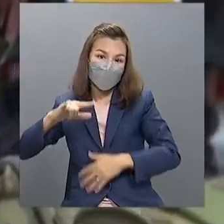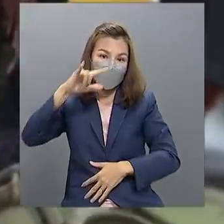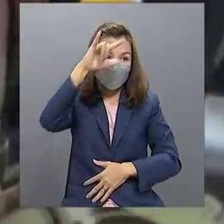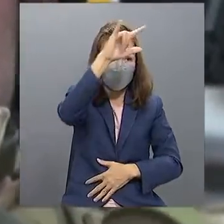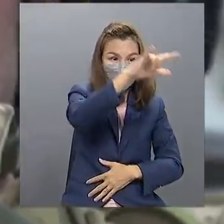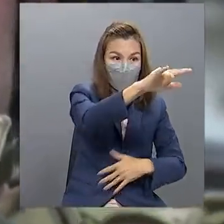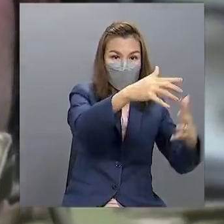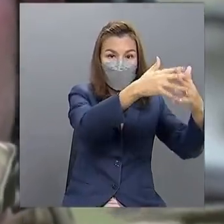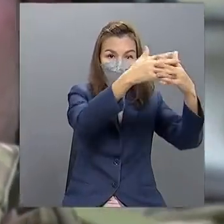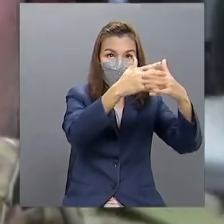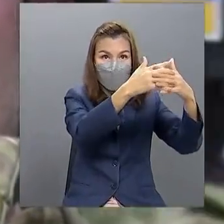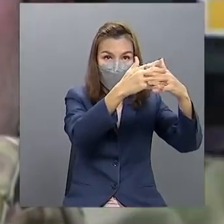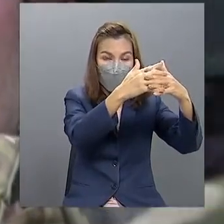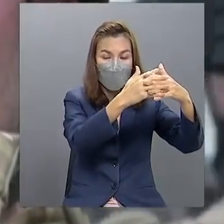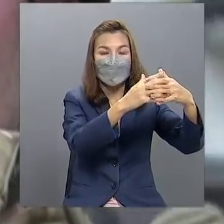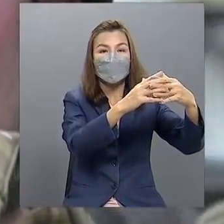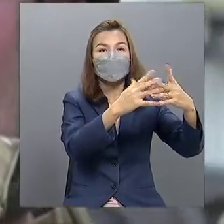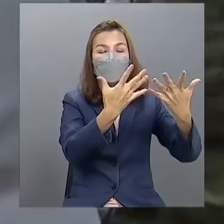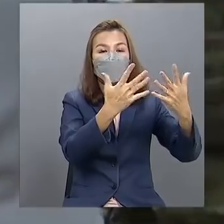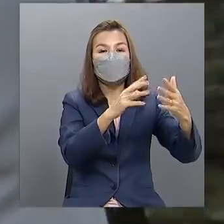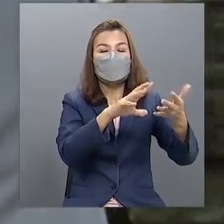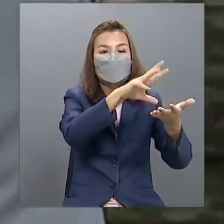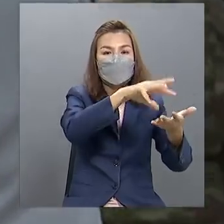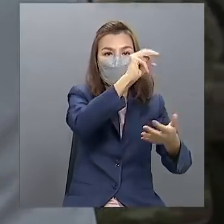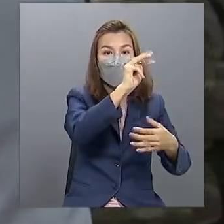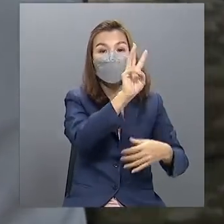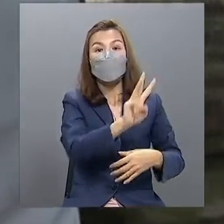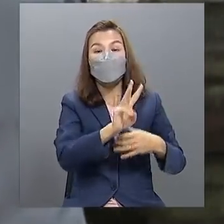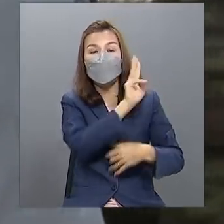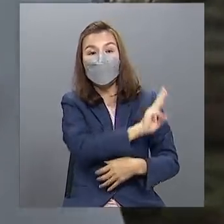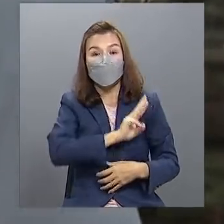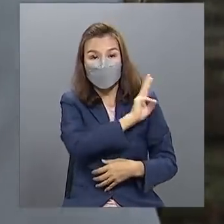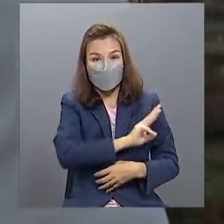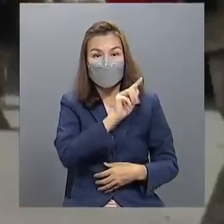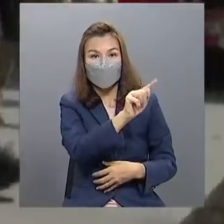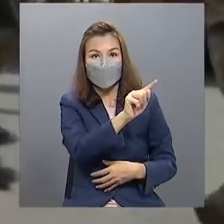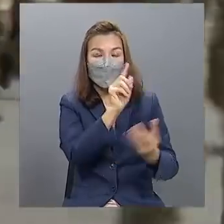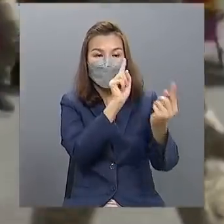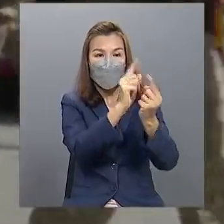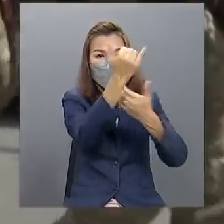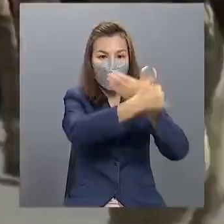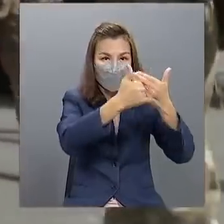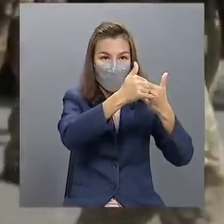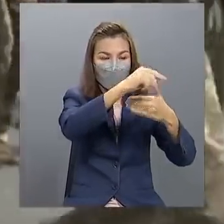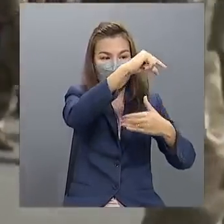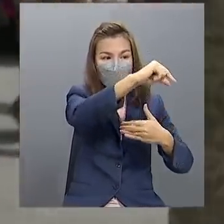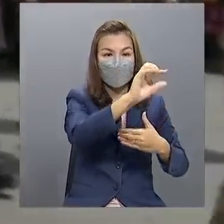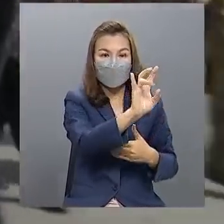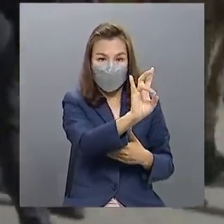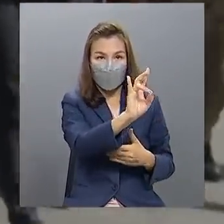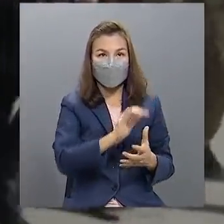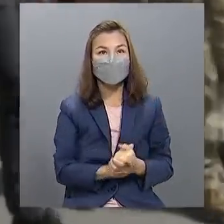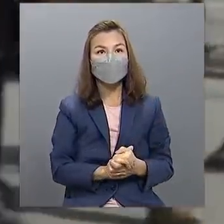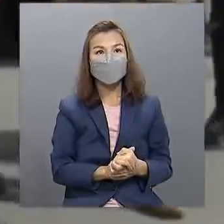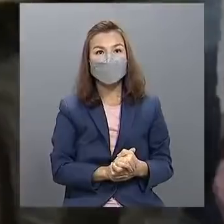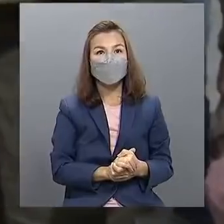บกับคณะเจ้าหน้าที่ด้านการคลังของกลุ่มประเทศ G7 นะครับการเยือนในครั้งนี้จะเป็นครั้งแรกนับตั้งแต่รั